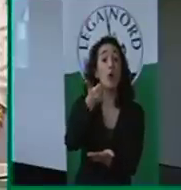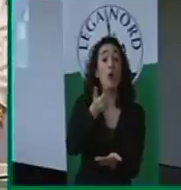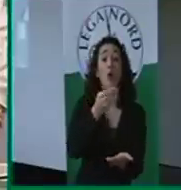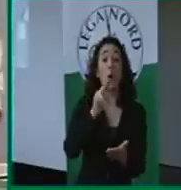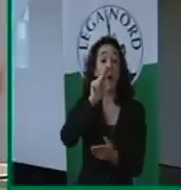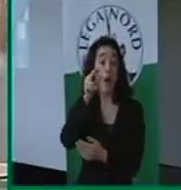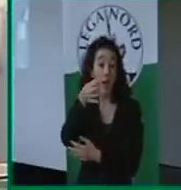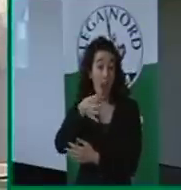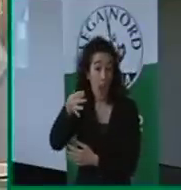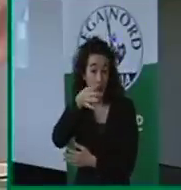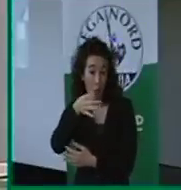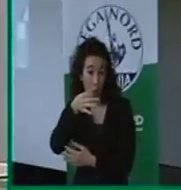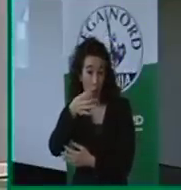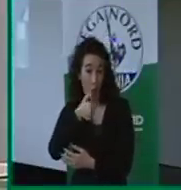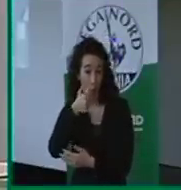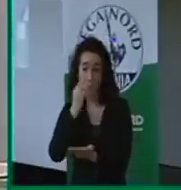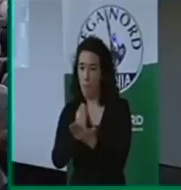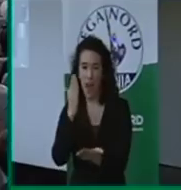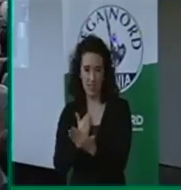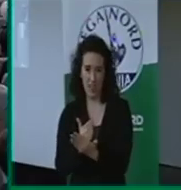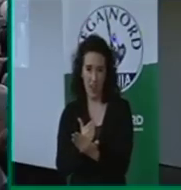unica basta euro Matteo